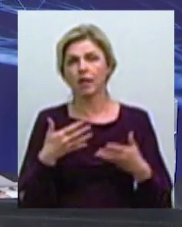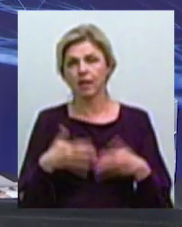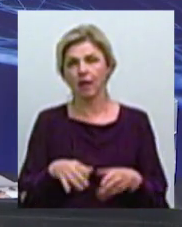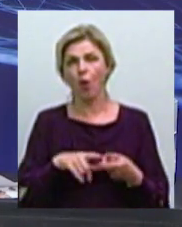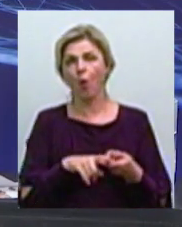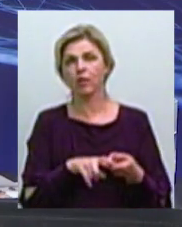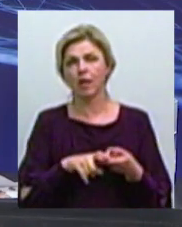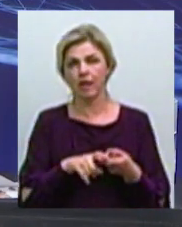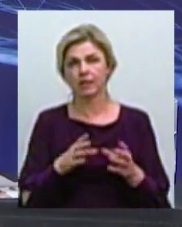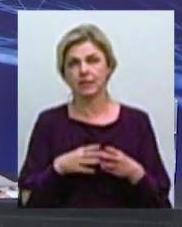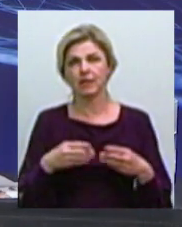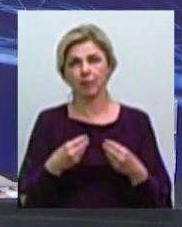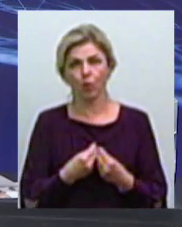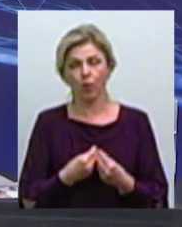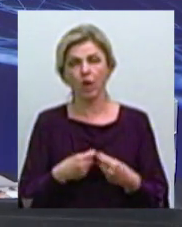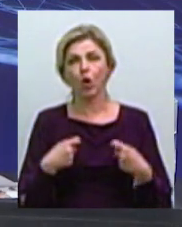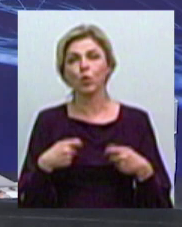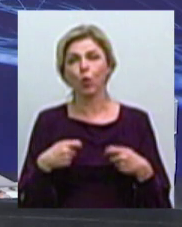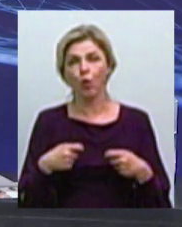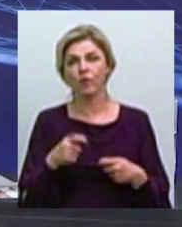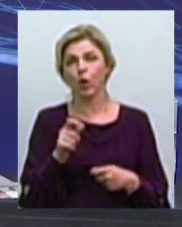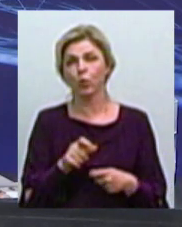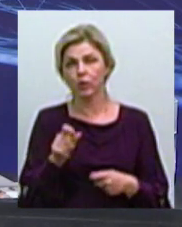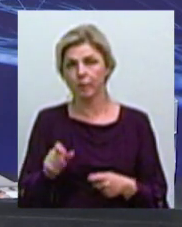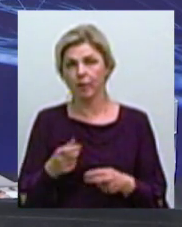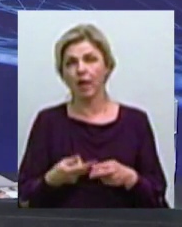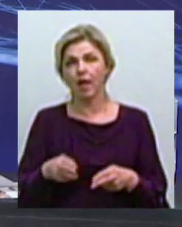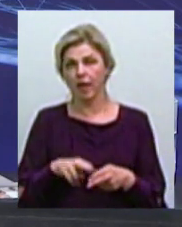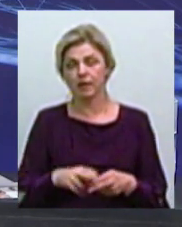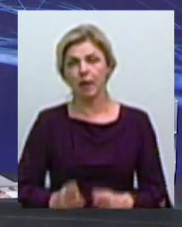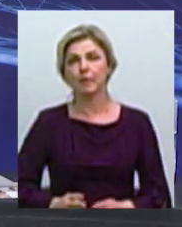семьей. Торговля людьми – это преступление